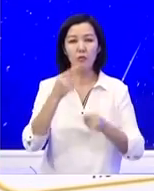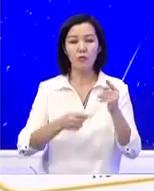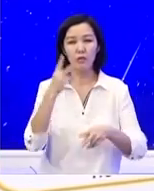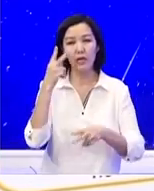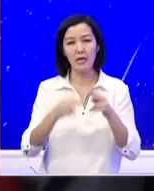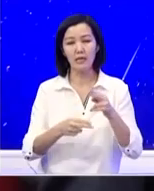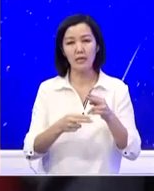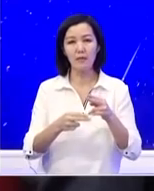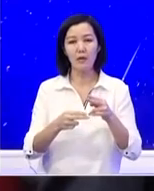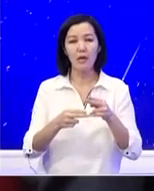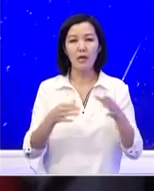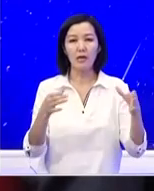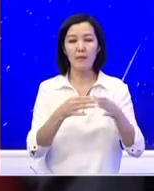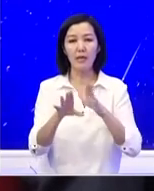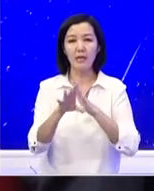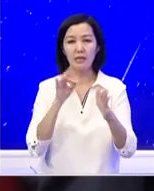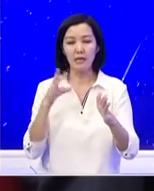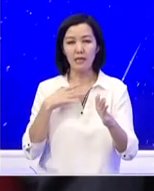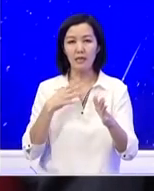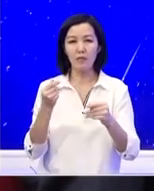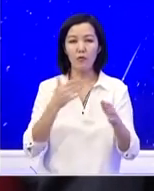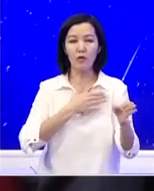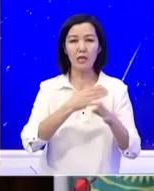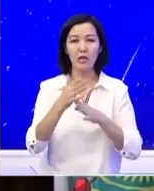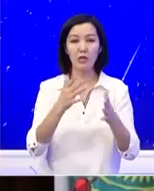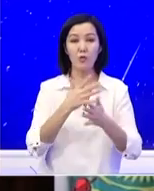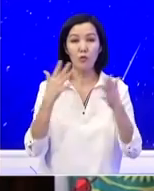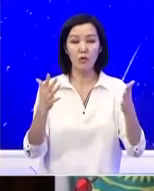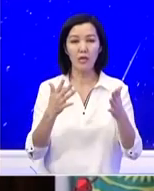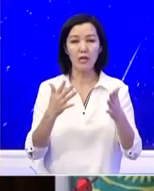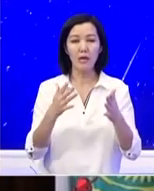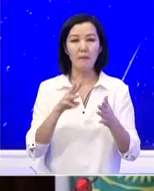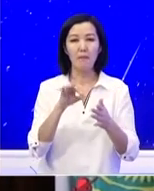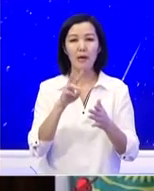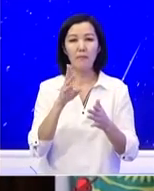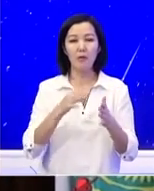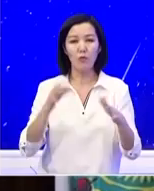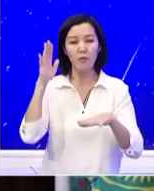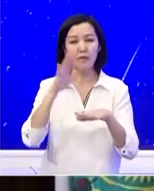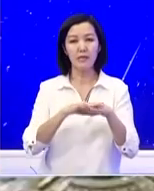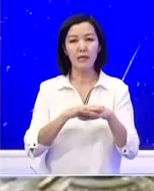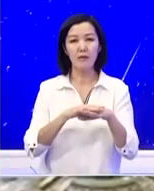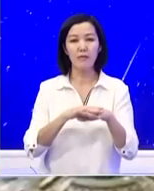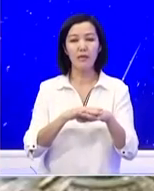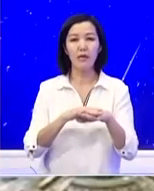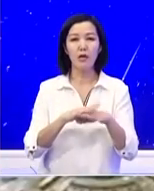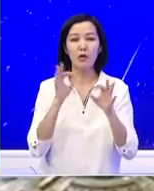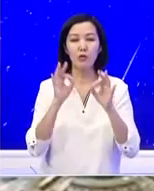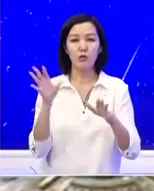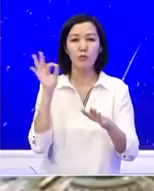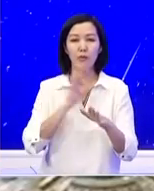аяқталып, мердігерлері белгіленді. Берілген қаржы аз емес, сондықтан Асқар Мамин облыс әкімдеріне тиімді жұмсап,